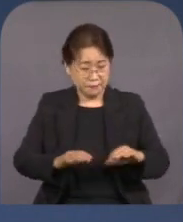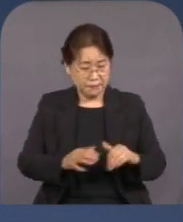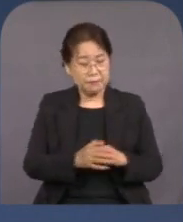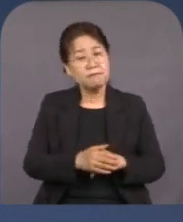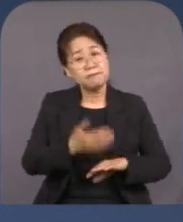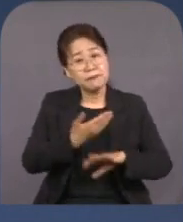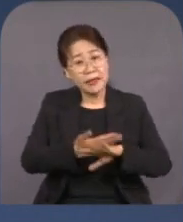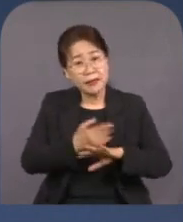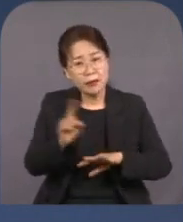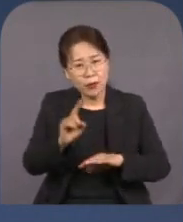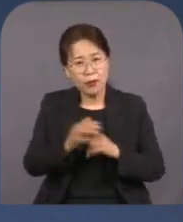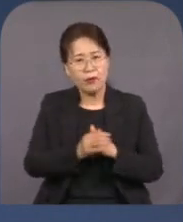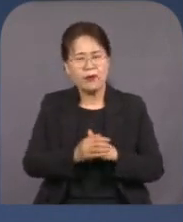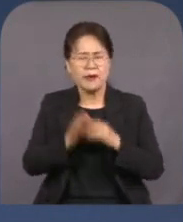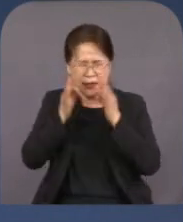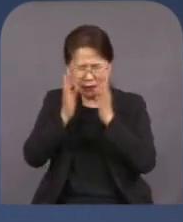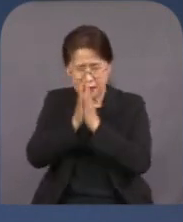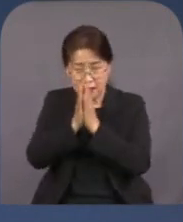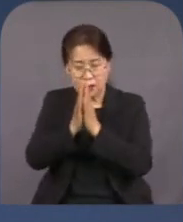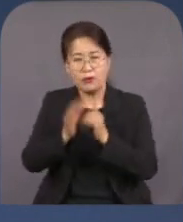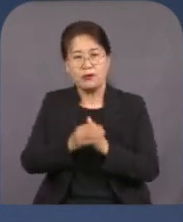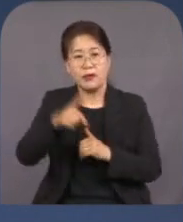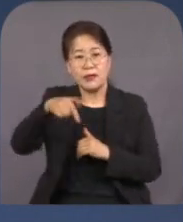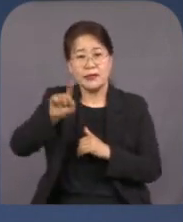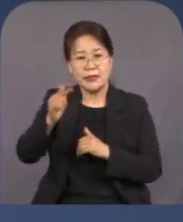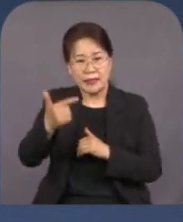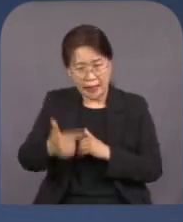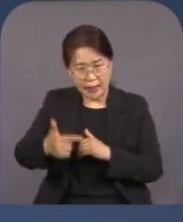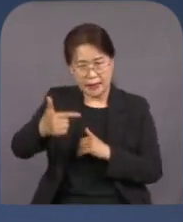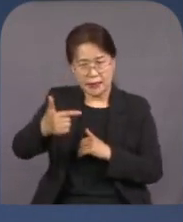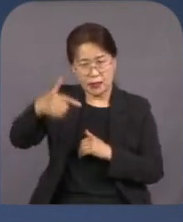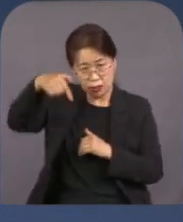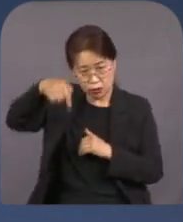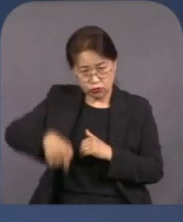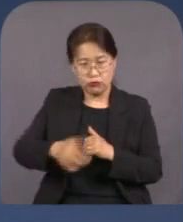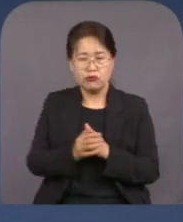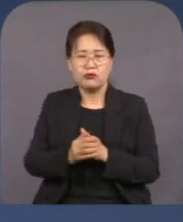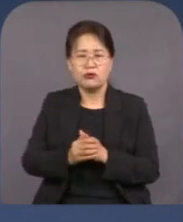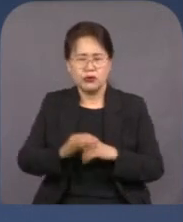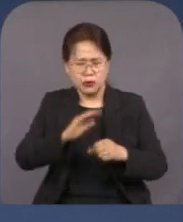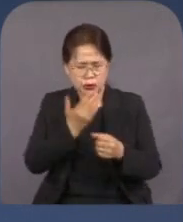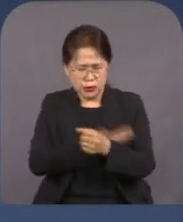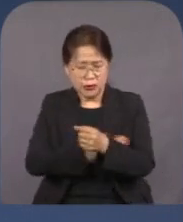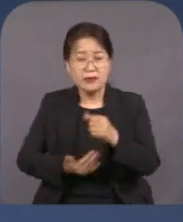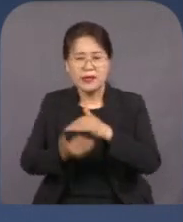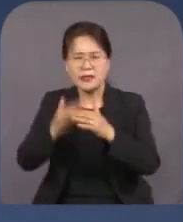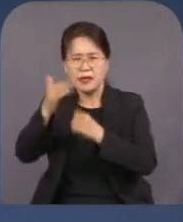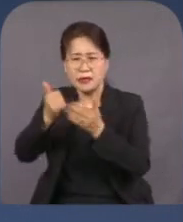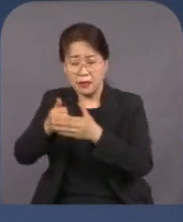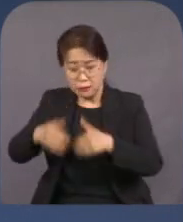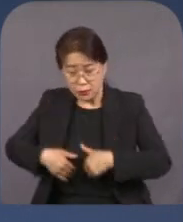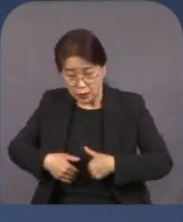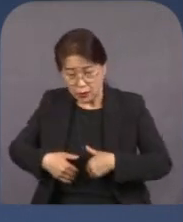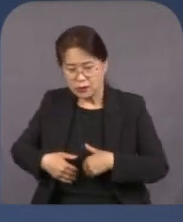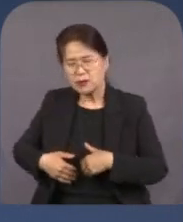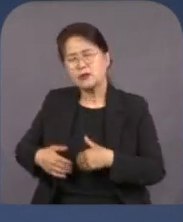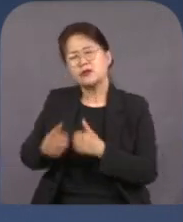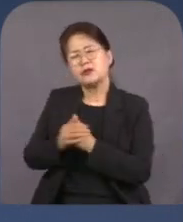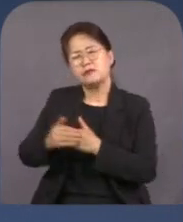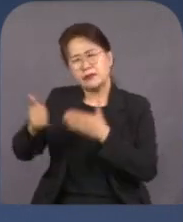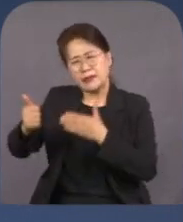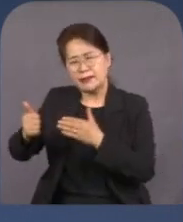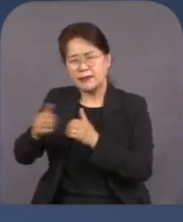간구라고 하는 것은 하나님의 자녀된 자가 전능하신 하나님 아버지께 필요한 것을 얻기 위해서